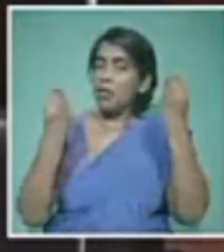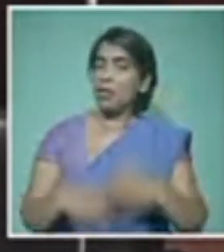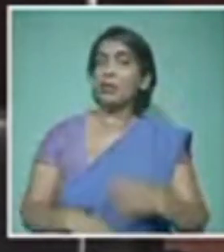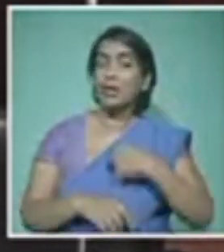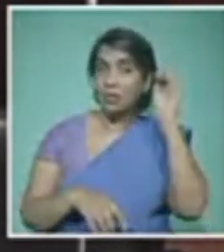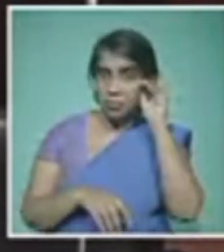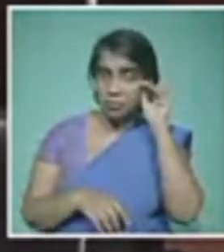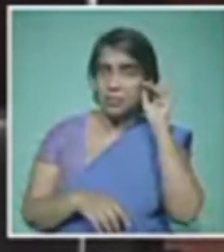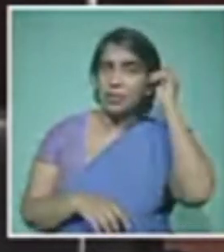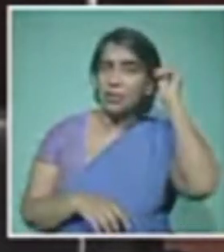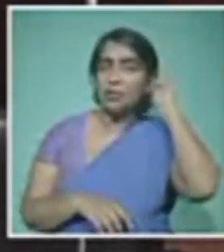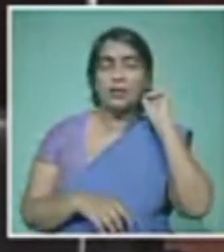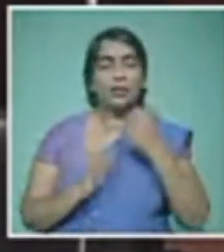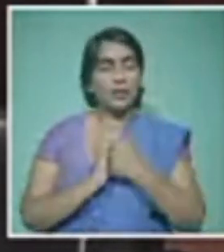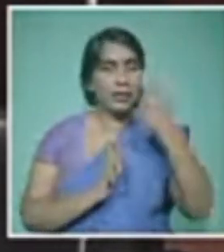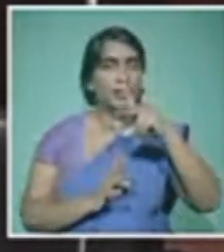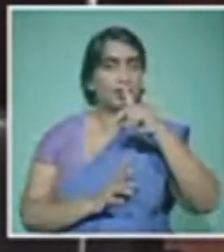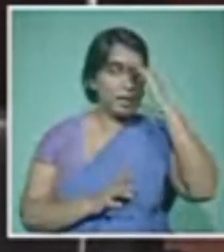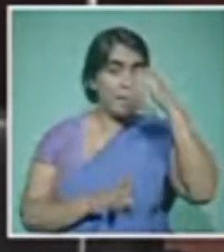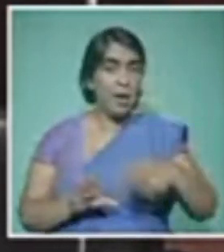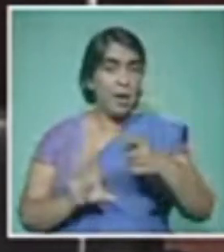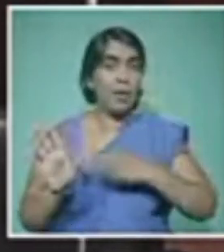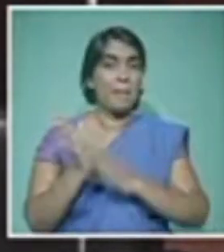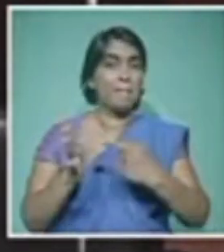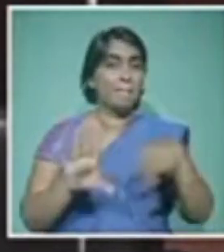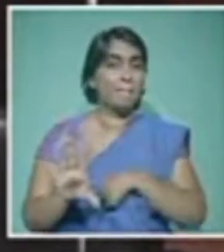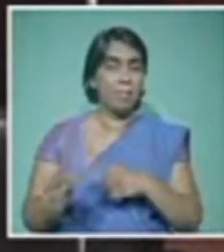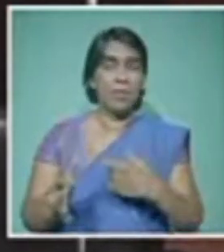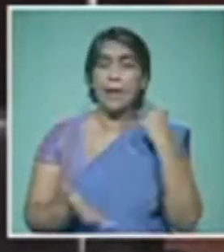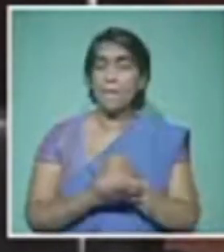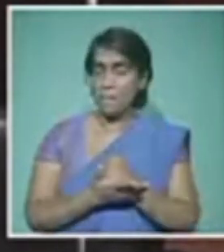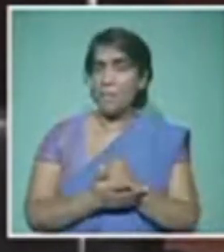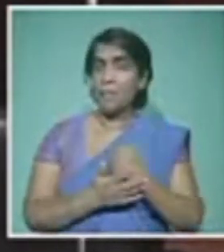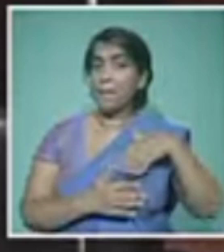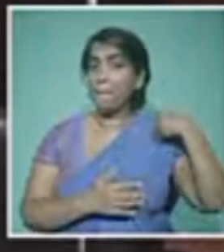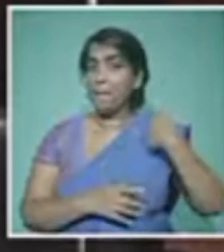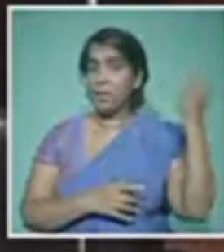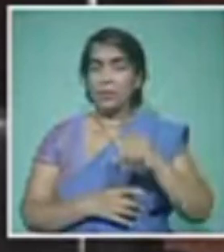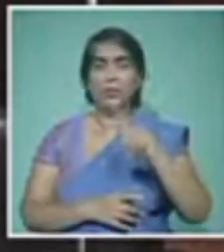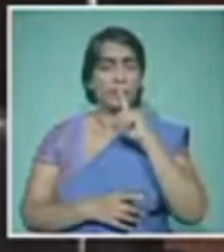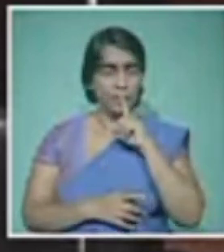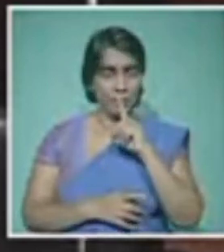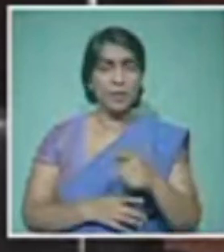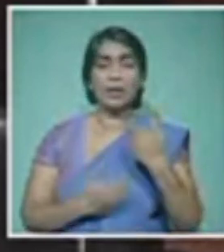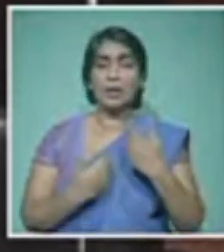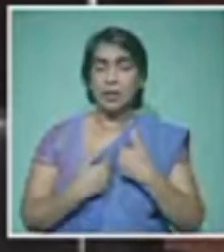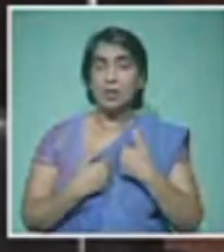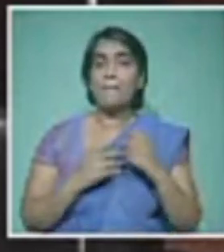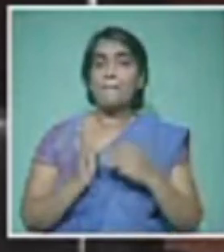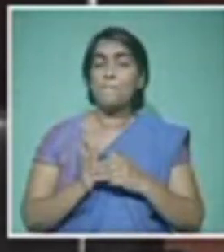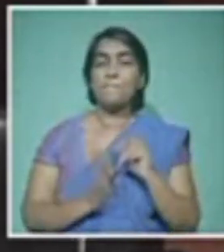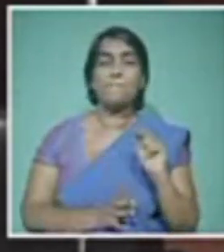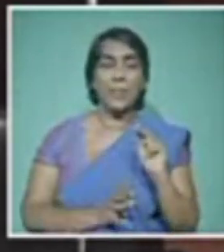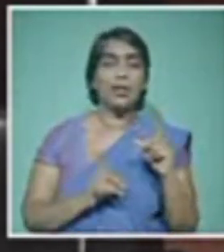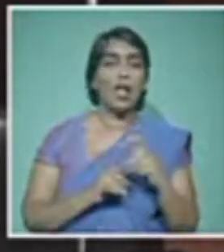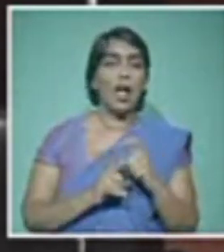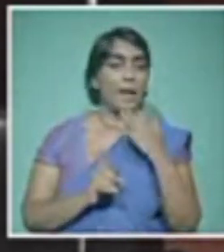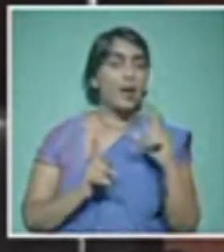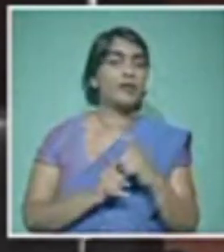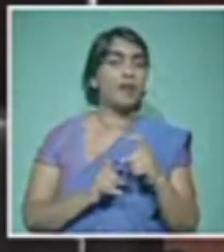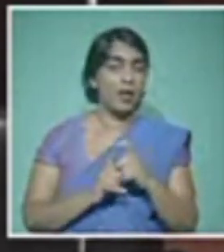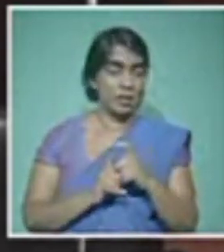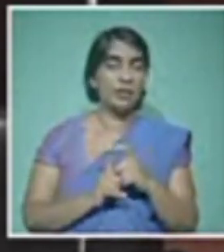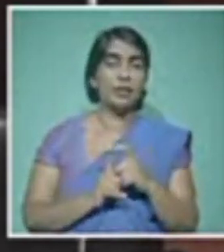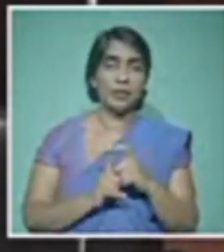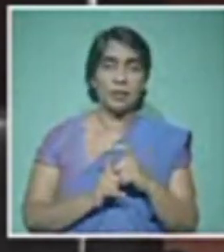දැනගත්තේ ගරු නියෝජ්‍ය කතාරයක දුන්නේ මේ අවුරුද්දේ මැයි මාසේ. මහා බැංකුවේ ප්‍රධානී ඇවිල්ලා කිව්වා අපි ගාව තියෙන මිලියන 20යි ඇමරිකන් ඩොලර් 20 මිලියන්